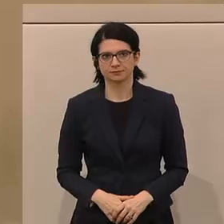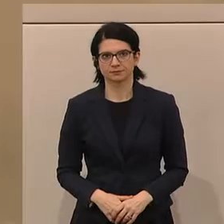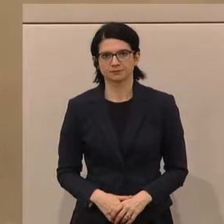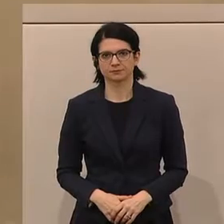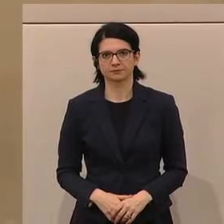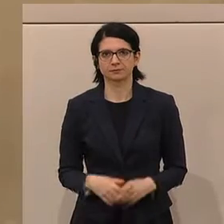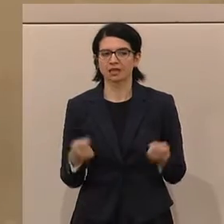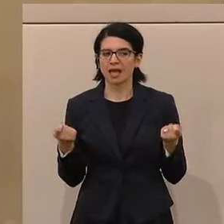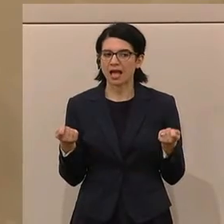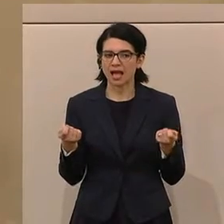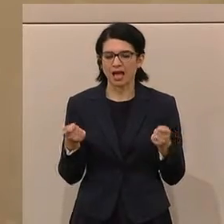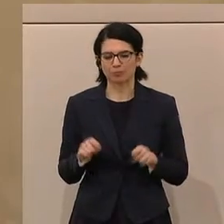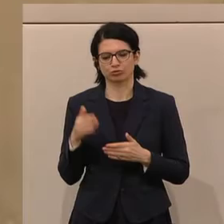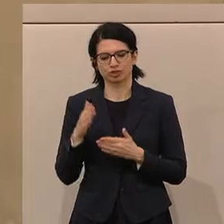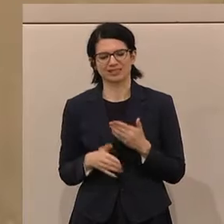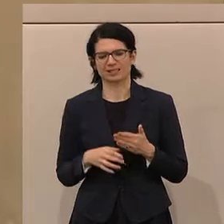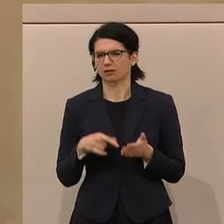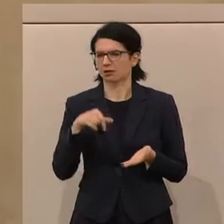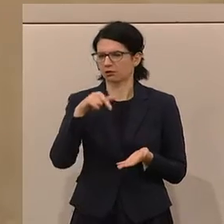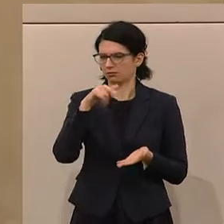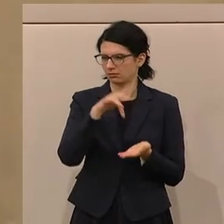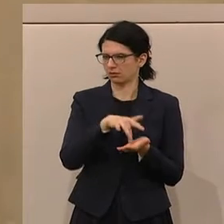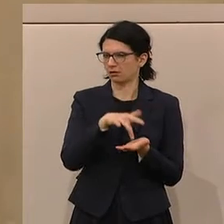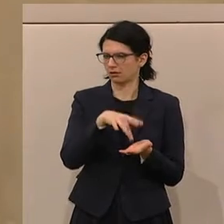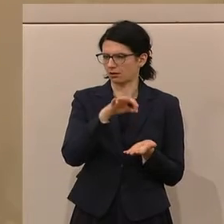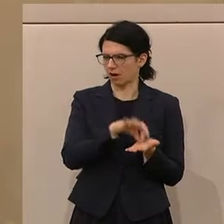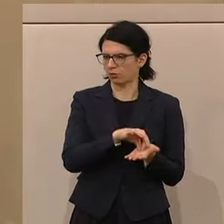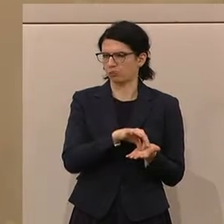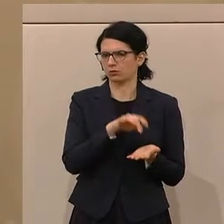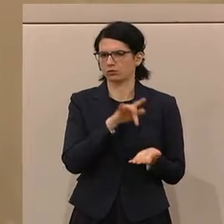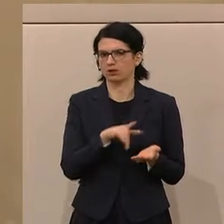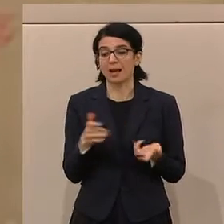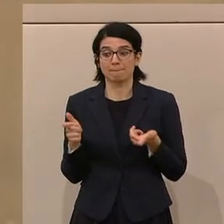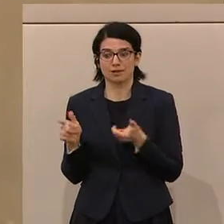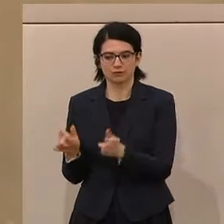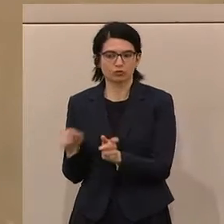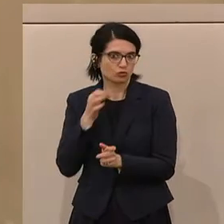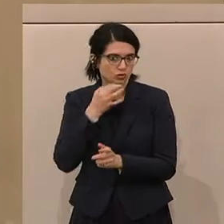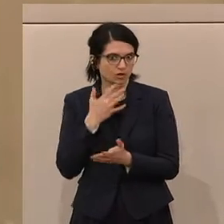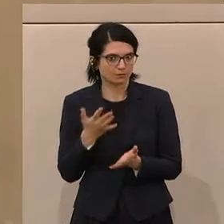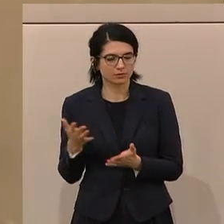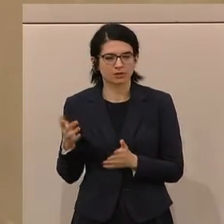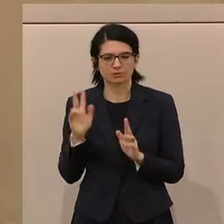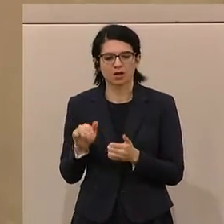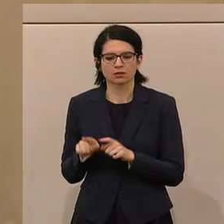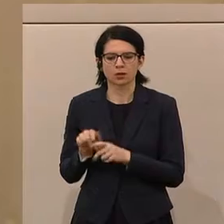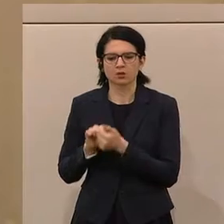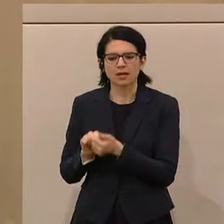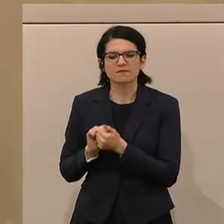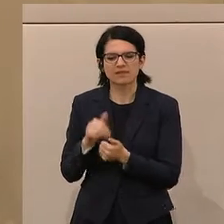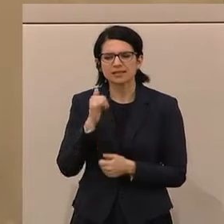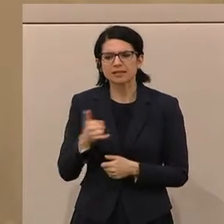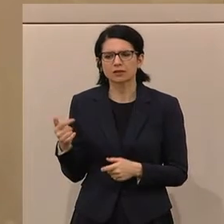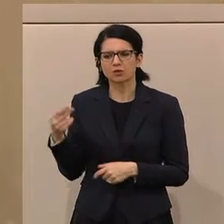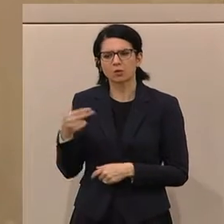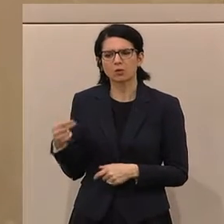Und abschließend ein zentraler Punkt. Ja, im Bereich der Prävention, da kann man gar nicht genug tun, ist auch so ein Punkt, könnte man auch dafür kämpfen und sagen, jeder